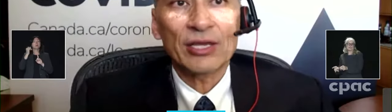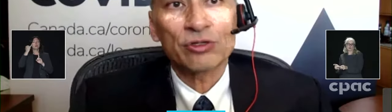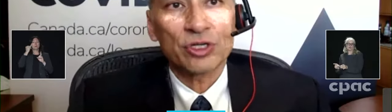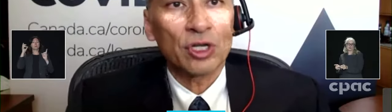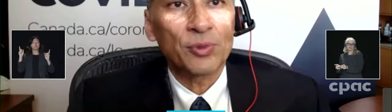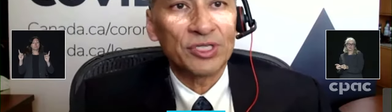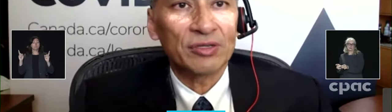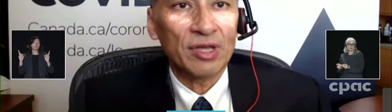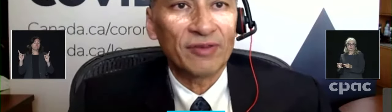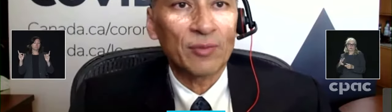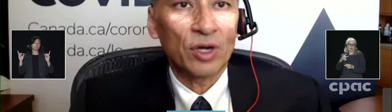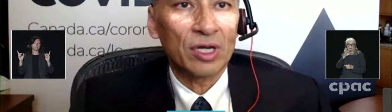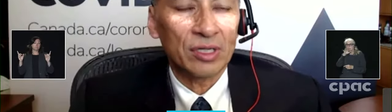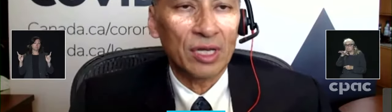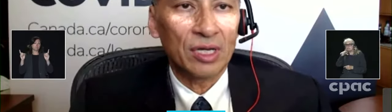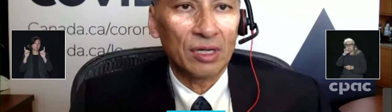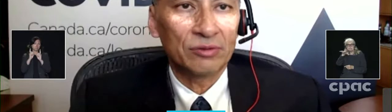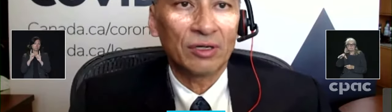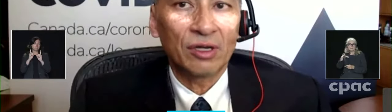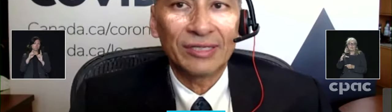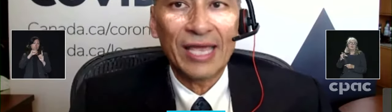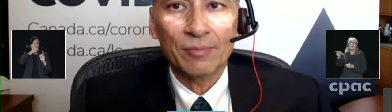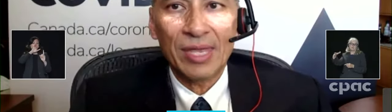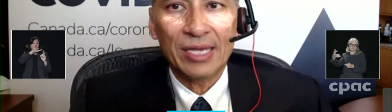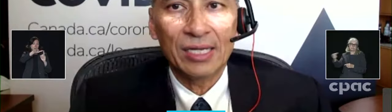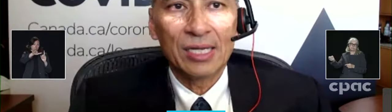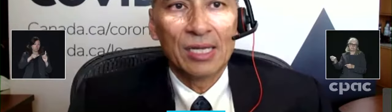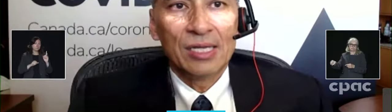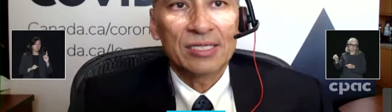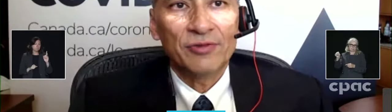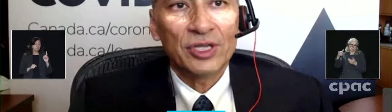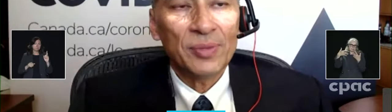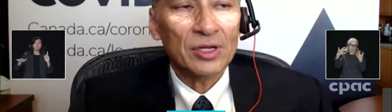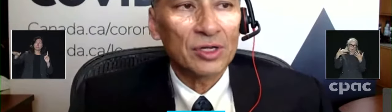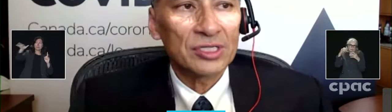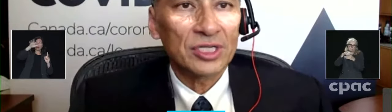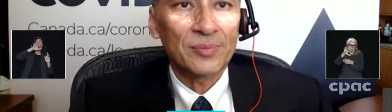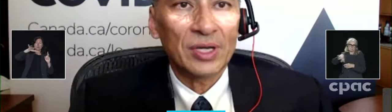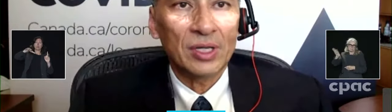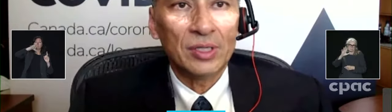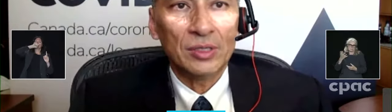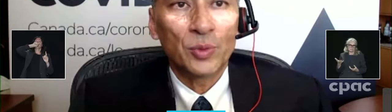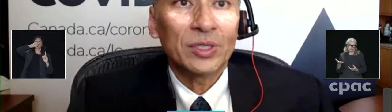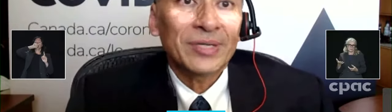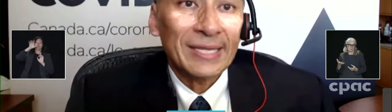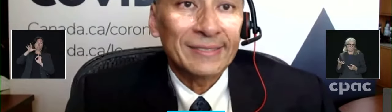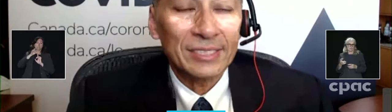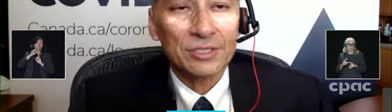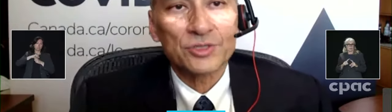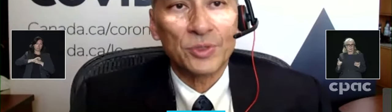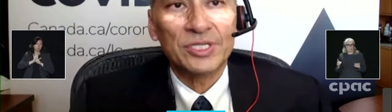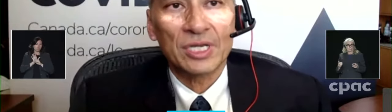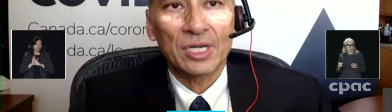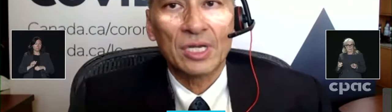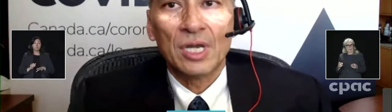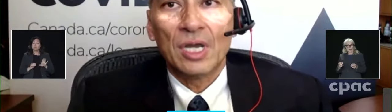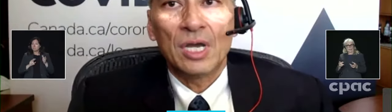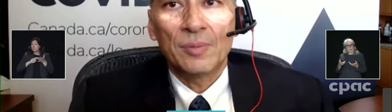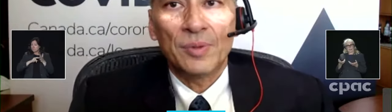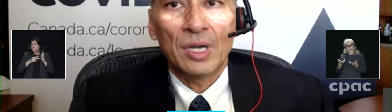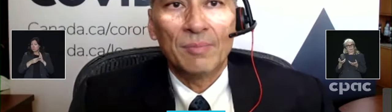avec les aérosols, on peut dire, vraiment dans l'air. Mais ça ne veut dire pas que ce n'est pas une bonne pratique, je peux